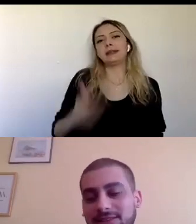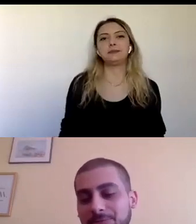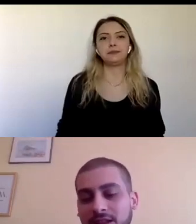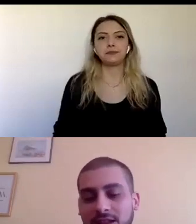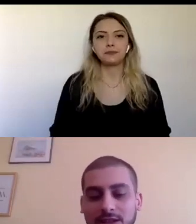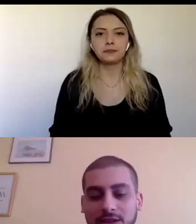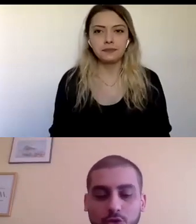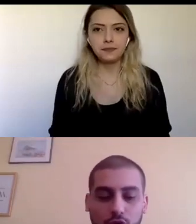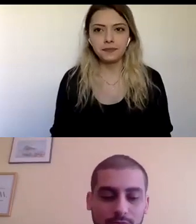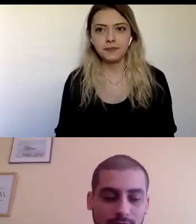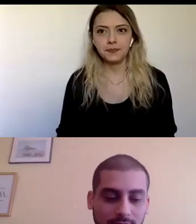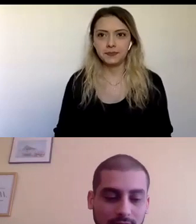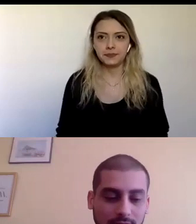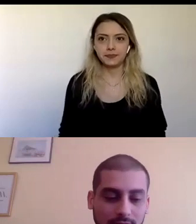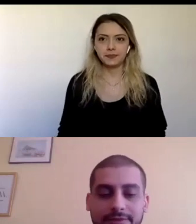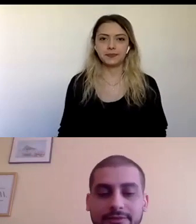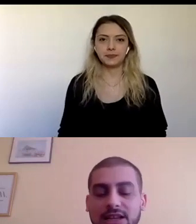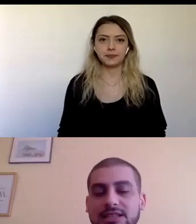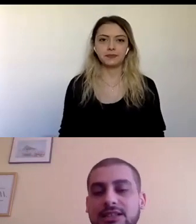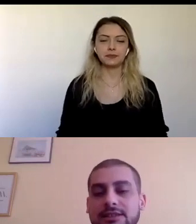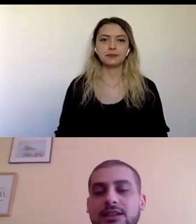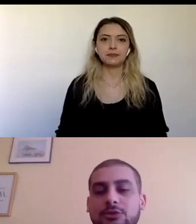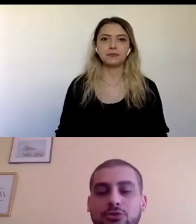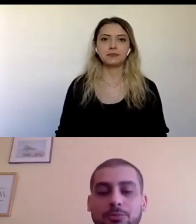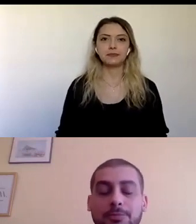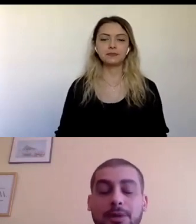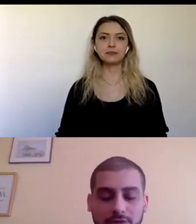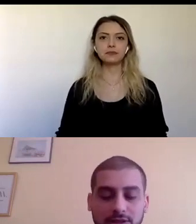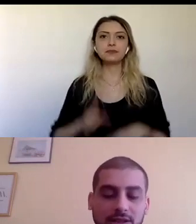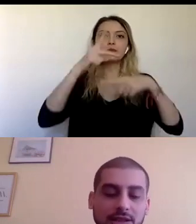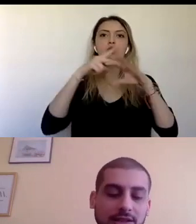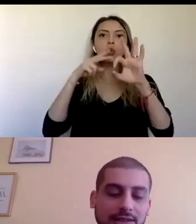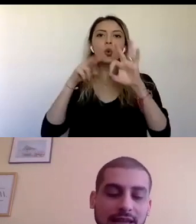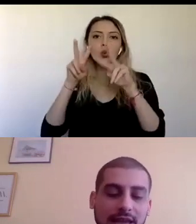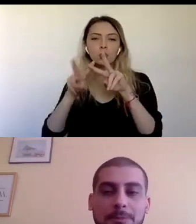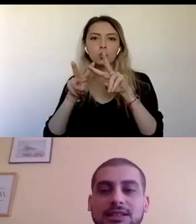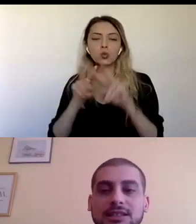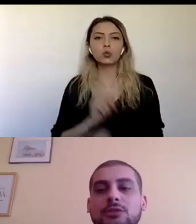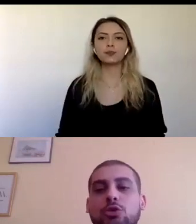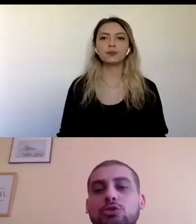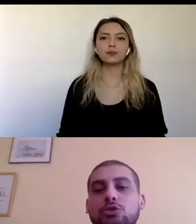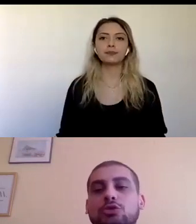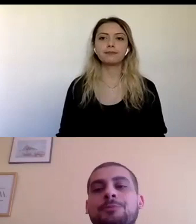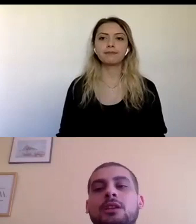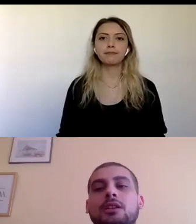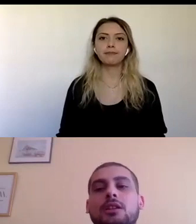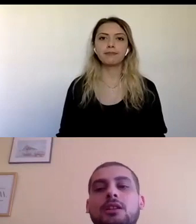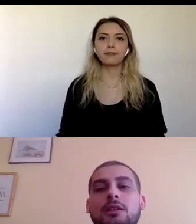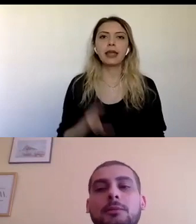Jitsi'den bahsedeyim. Zoom diğer açık kaynak kodlu, pardon, diğer kapalı kaynak